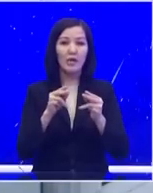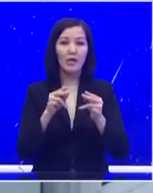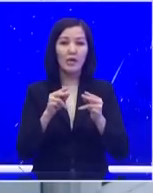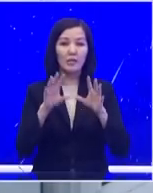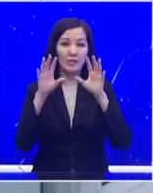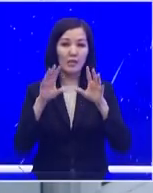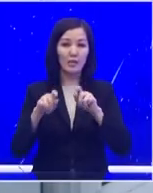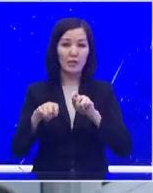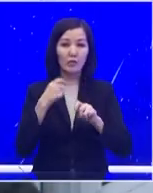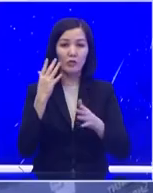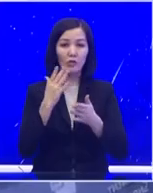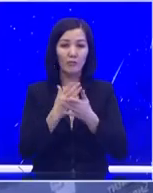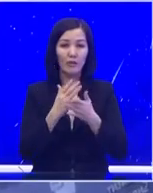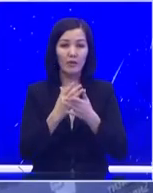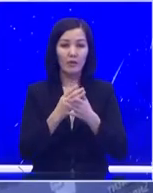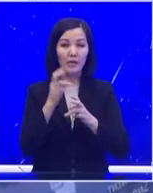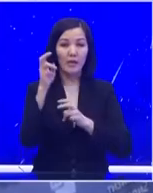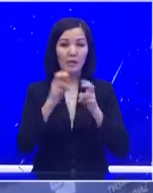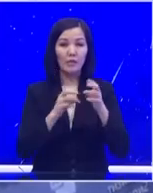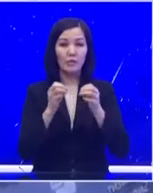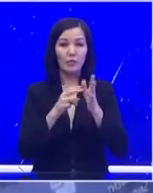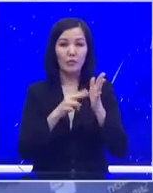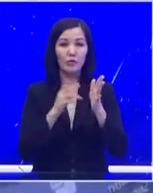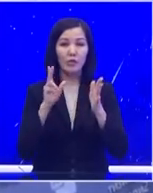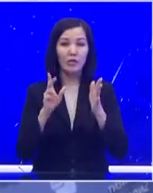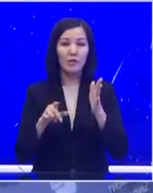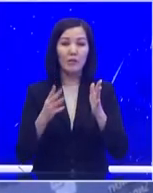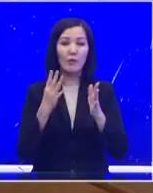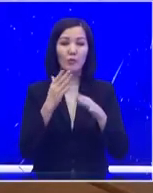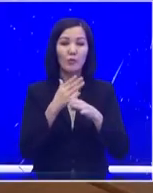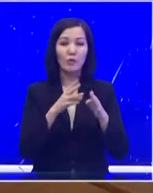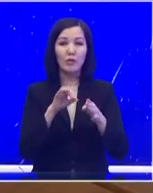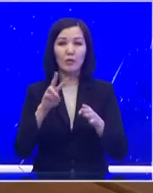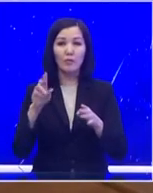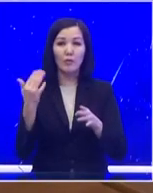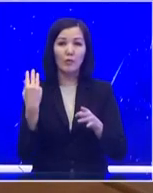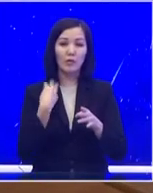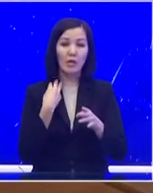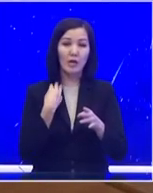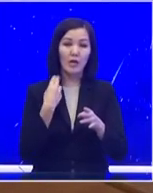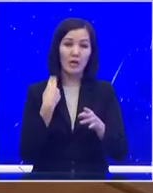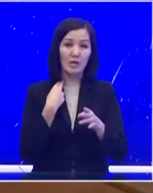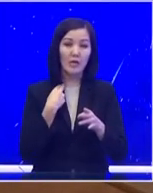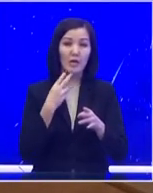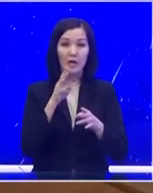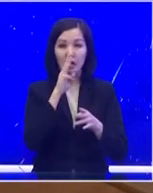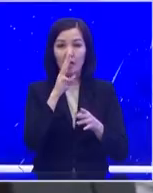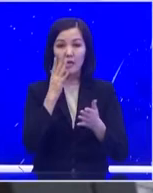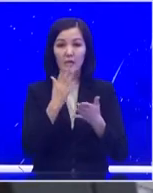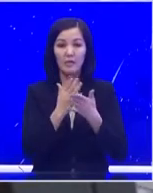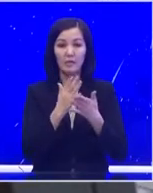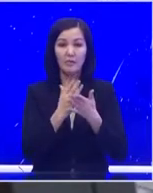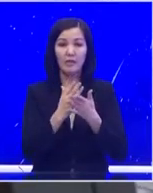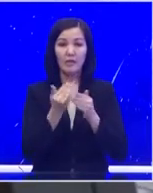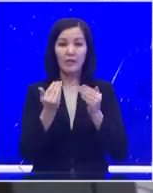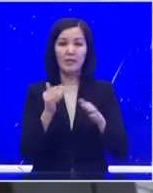фактісі анықталған. Яғни кәсіпорын 17 адамның алдында 4,5 миллион теңгеден астам жалақы қарыз. Қазір осы тіркелген деректерге